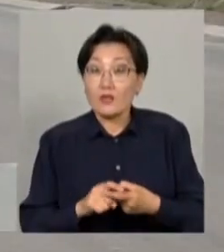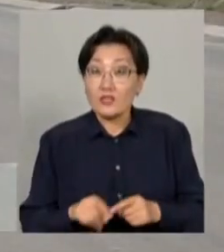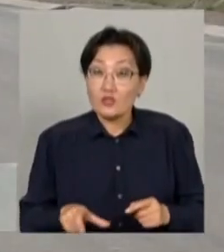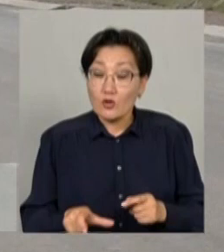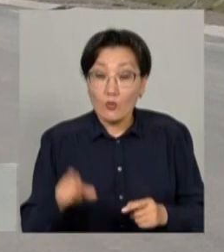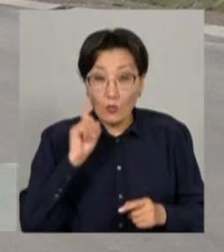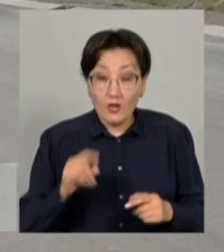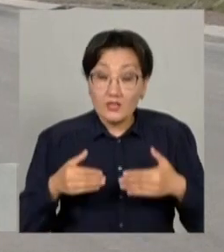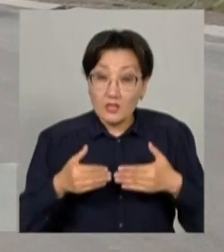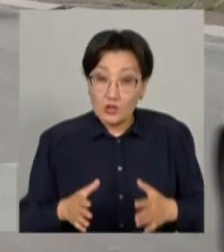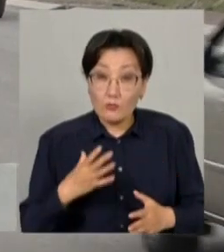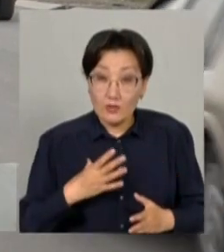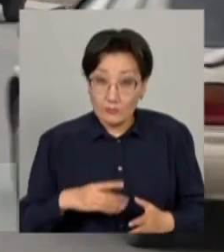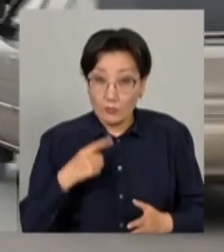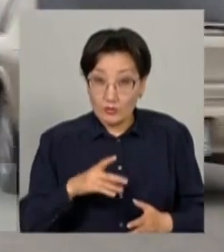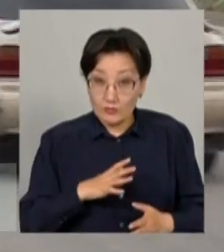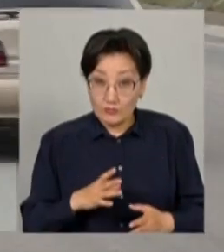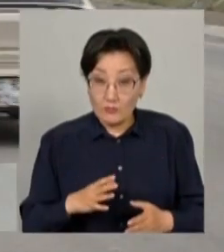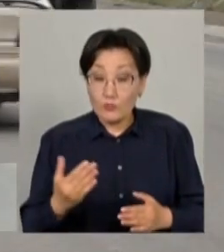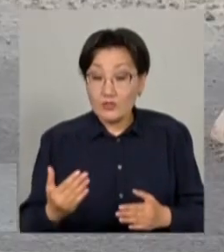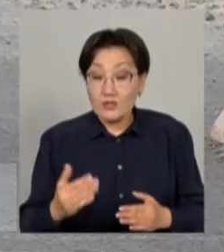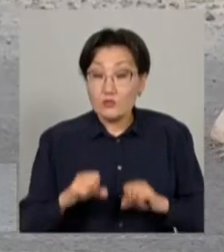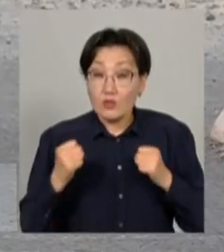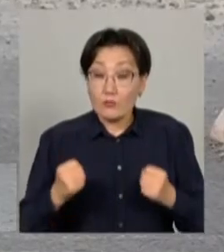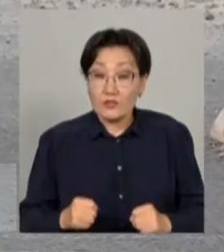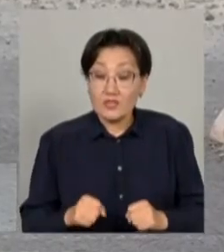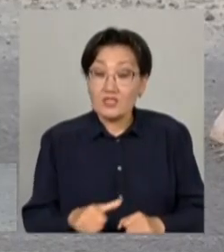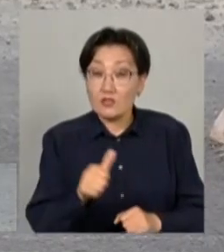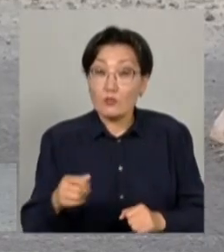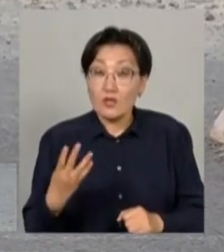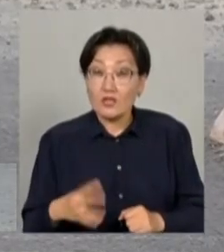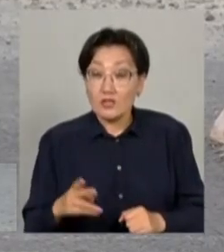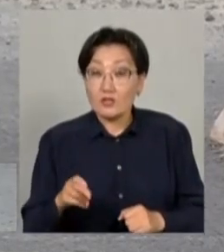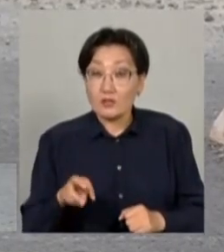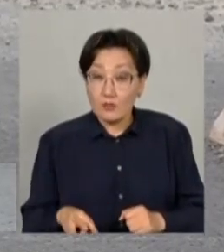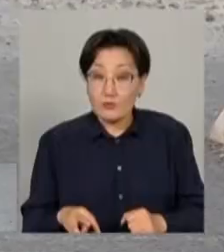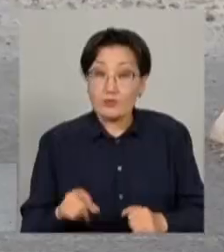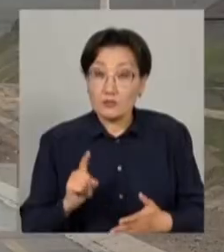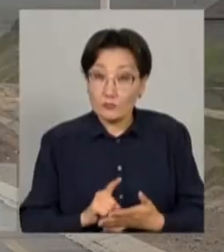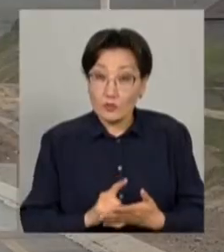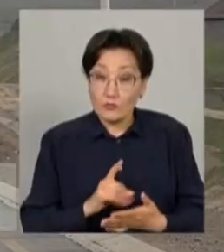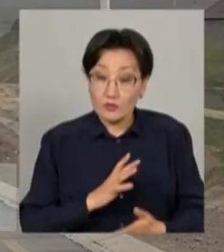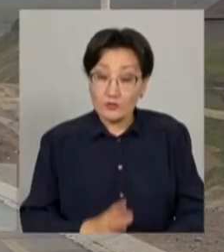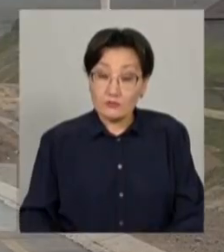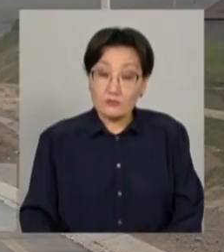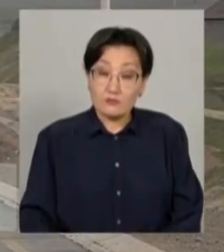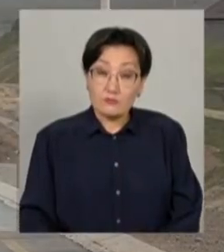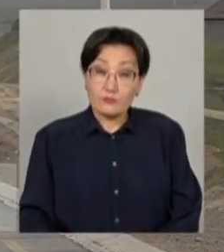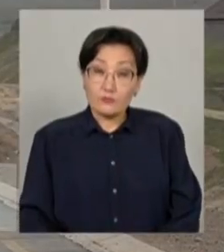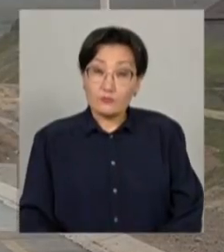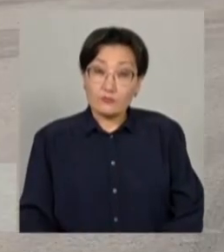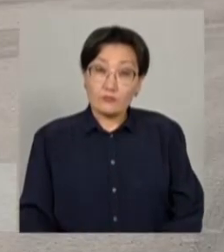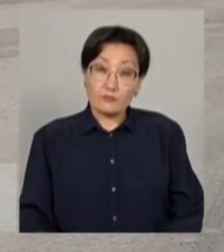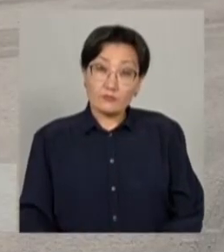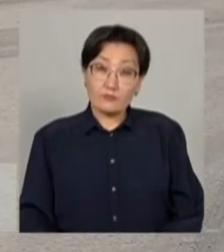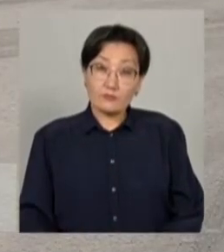уақытша ашуға мәжбүр болдық деп отыр. Бірақ ондағы жылдамдық сағатына 40 шақырымнан аспауы керек. Әлібек Шынтемір, Сағындық